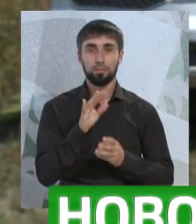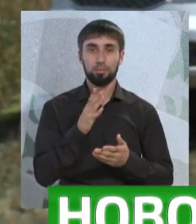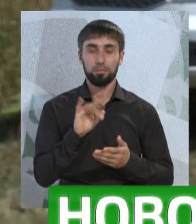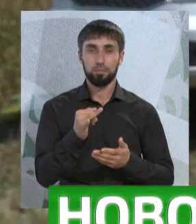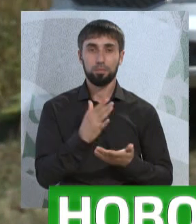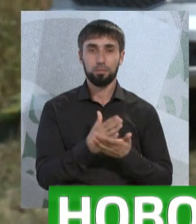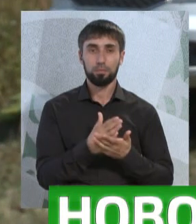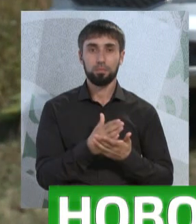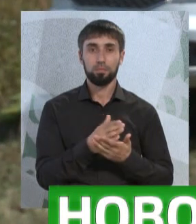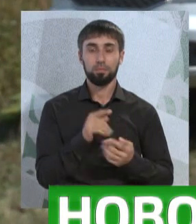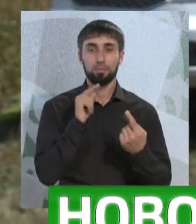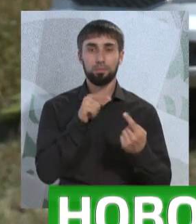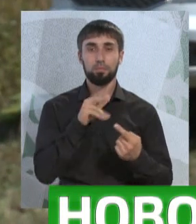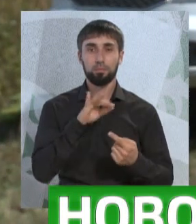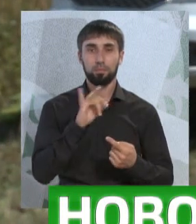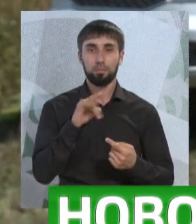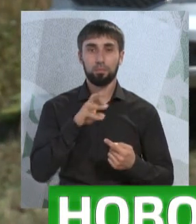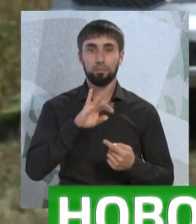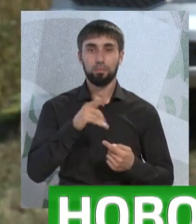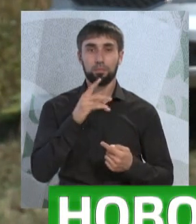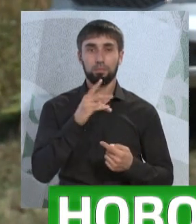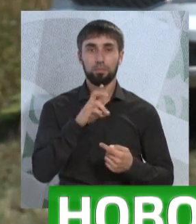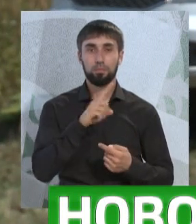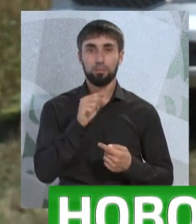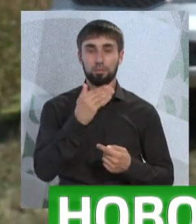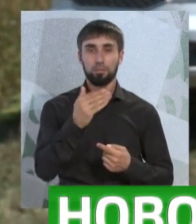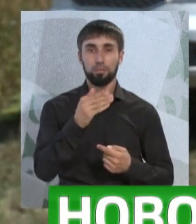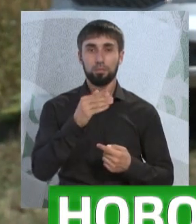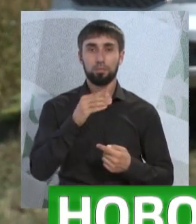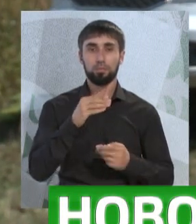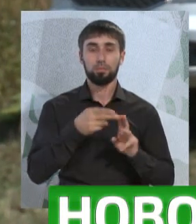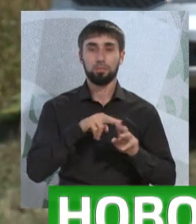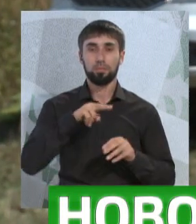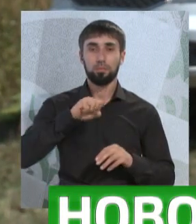есть противопожарные модули на базе УАЗа «Патриот» и